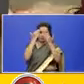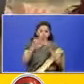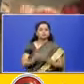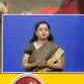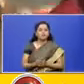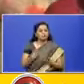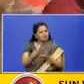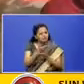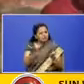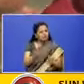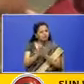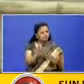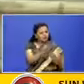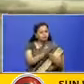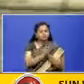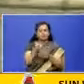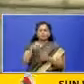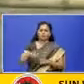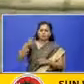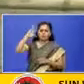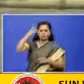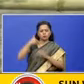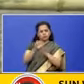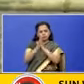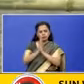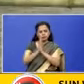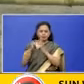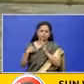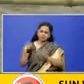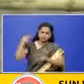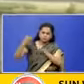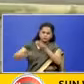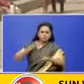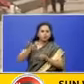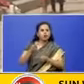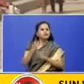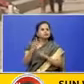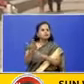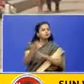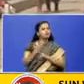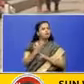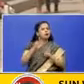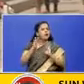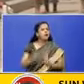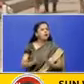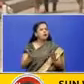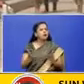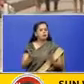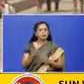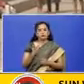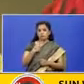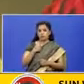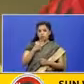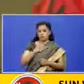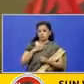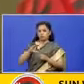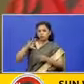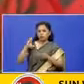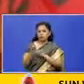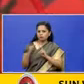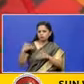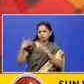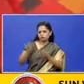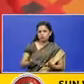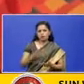साथियों, सूर्य उपासना की परंपरा इस बात का प्रमाण है कि हमारी संस्कृति,